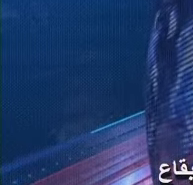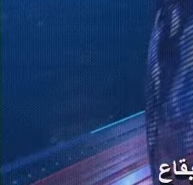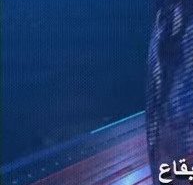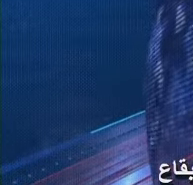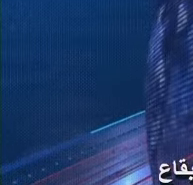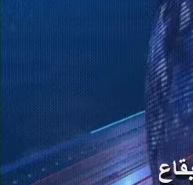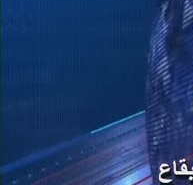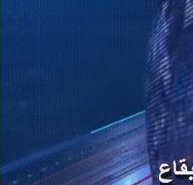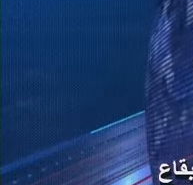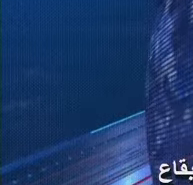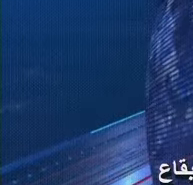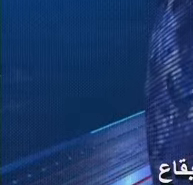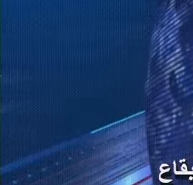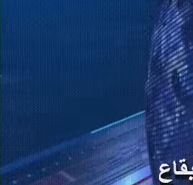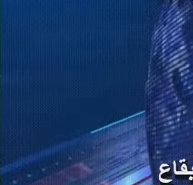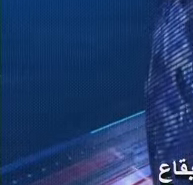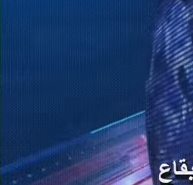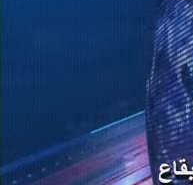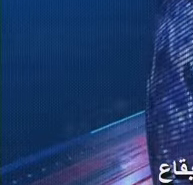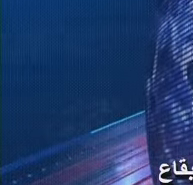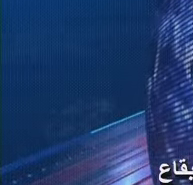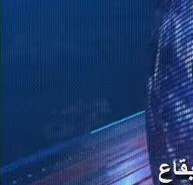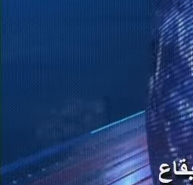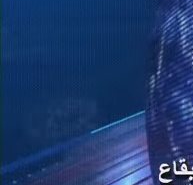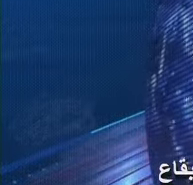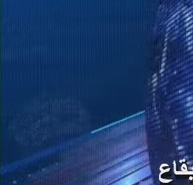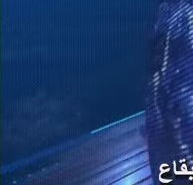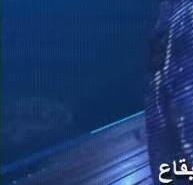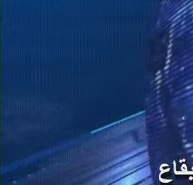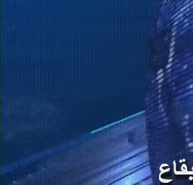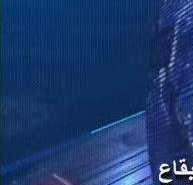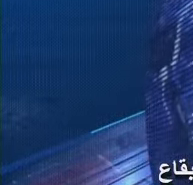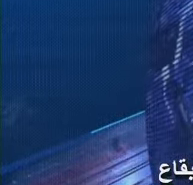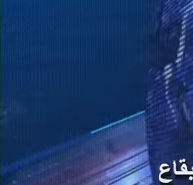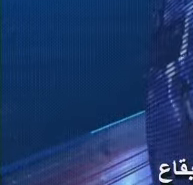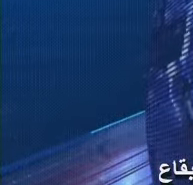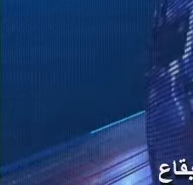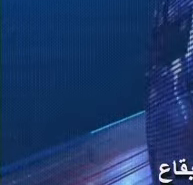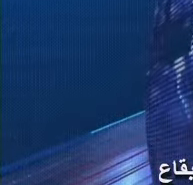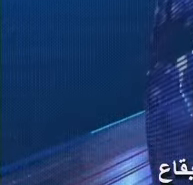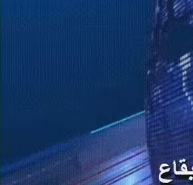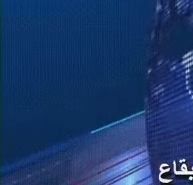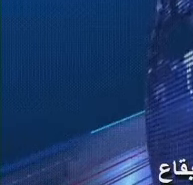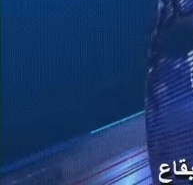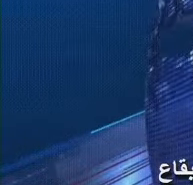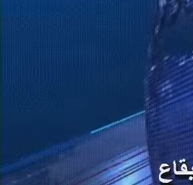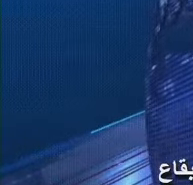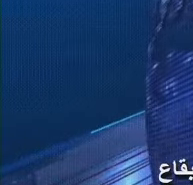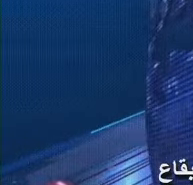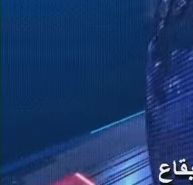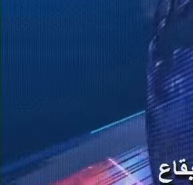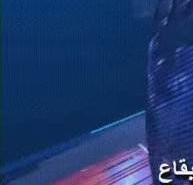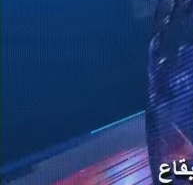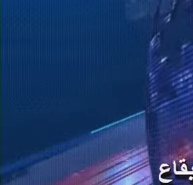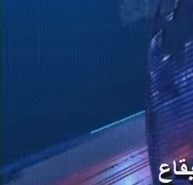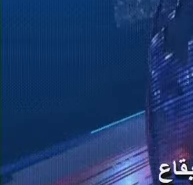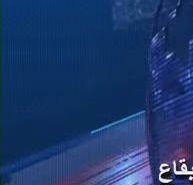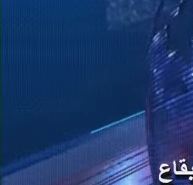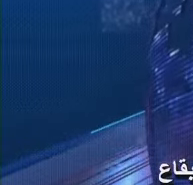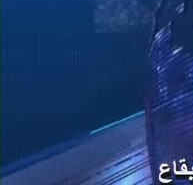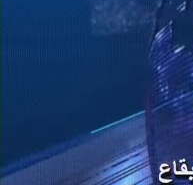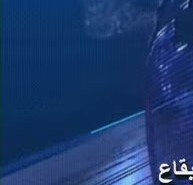يحلق على علوم من خفت في اجواء منطقه البقاع وخصوصا منطقه البقاع الاوسط والبقاع الغ